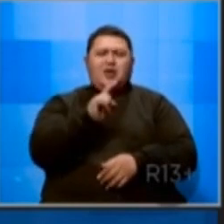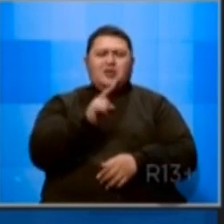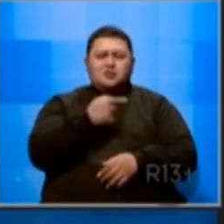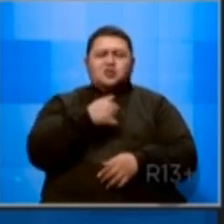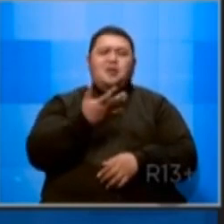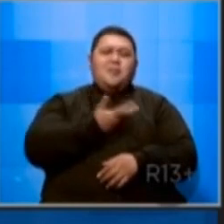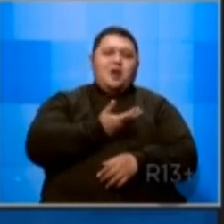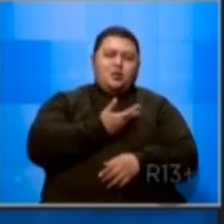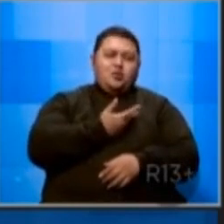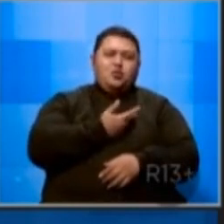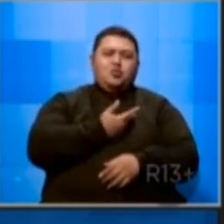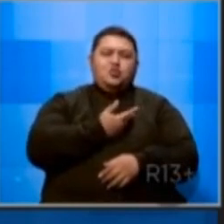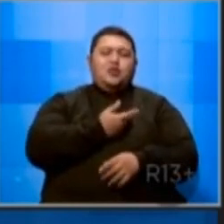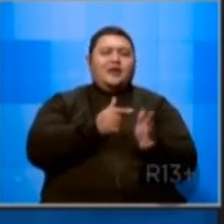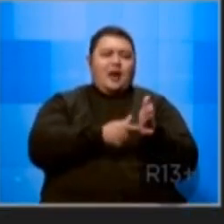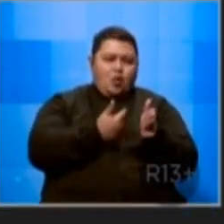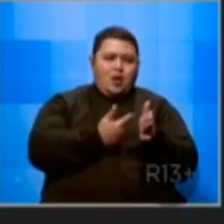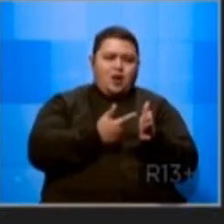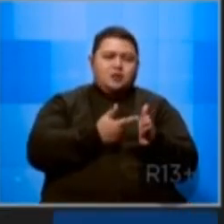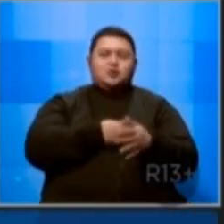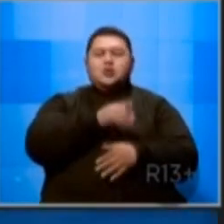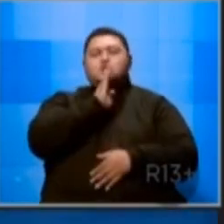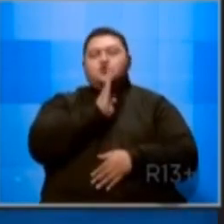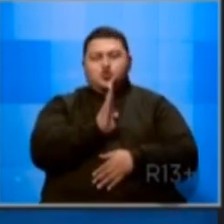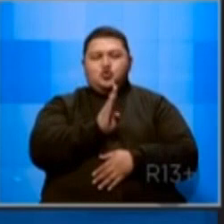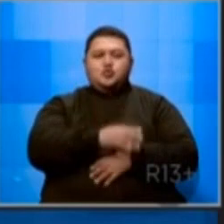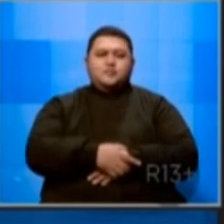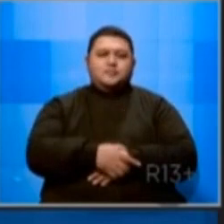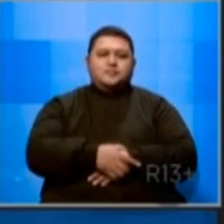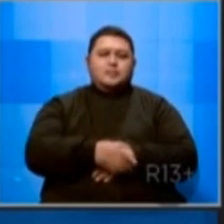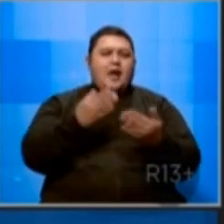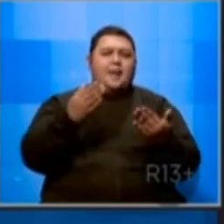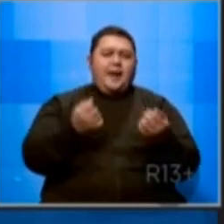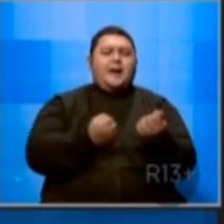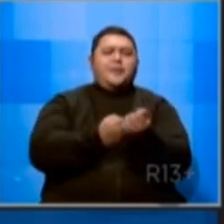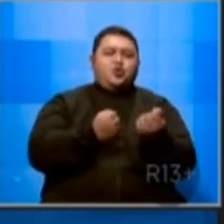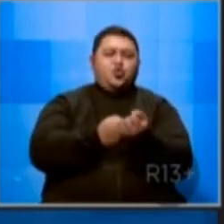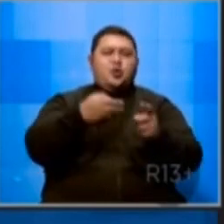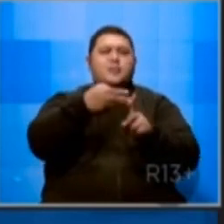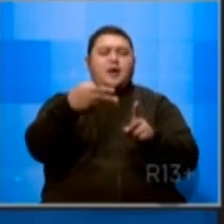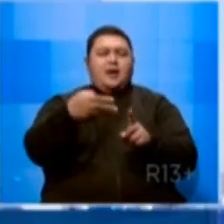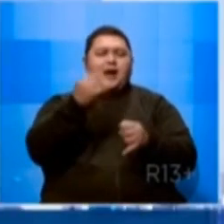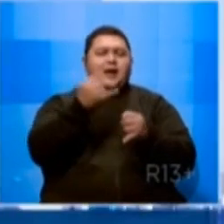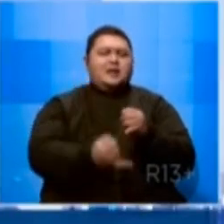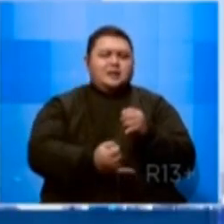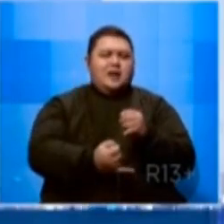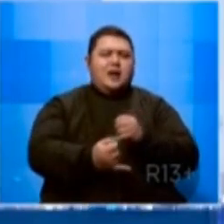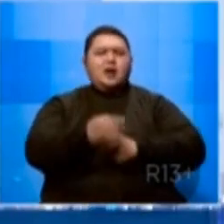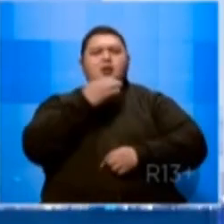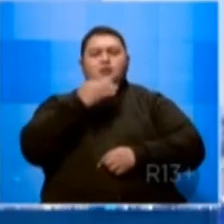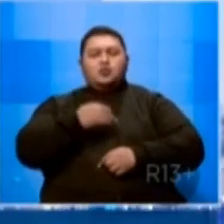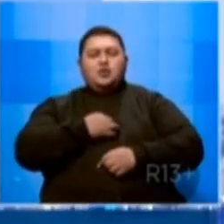untuk untuk berkata jujur seperti itu sih kira-kira Berarti apa kemudian yang mendorong pada akhirnya punya